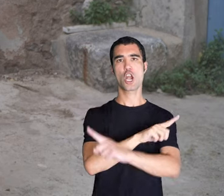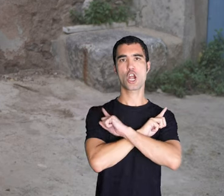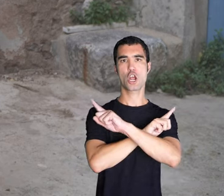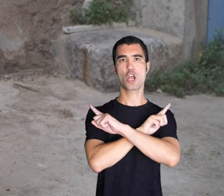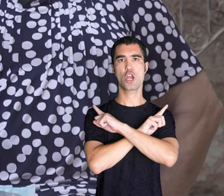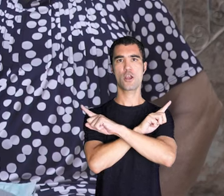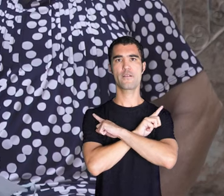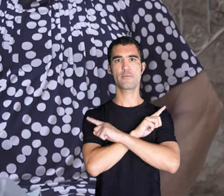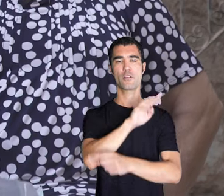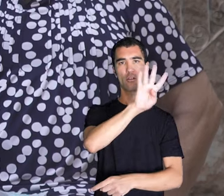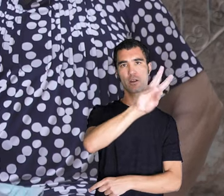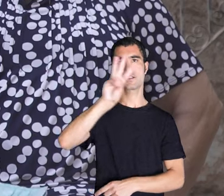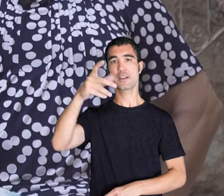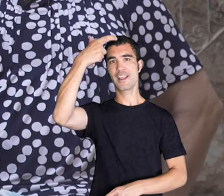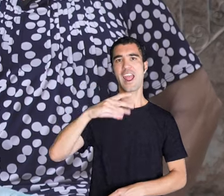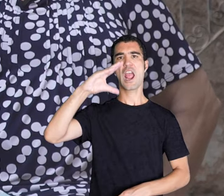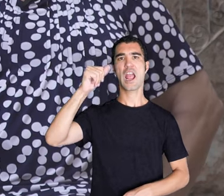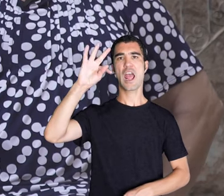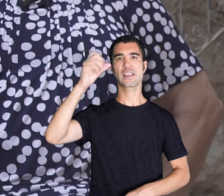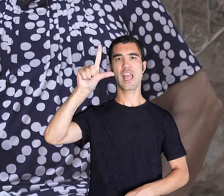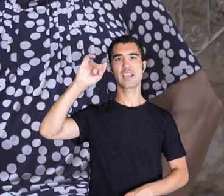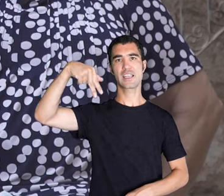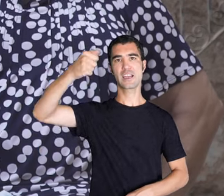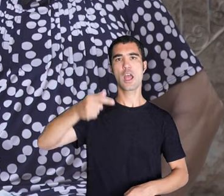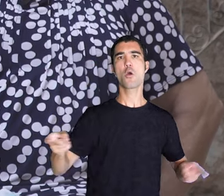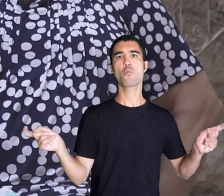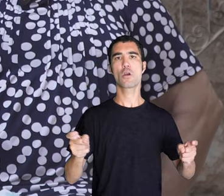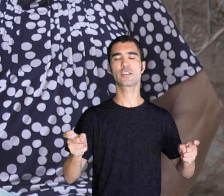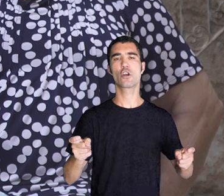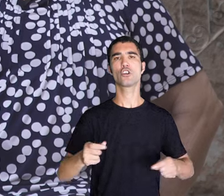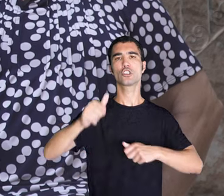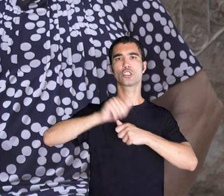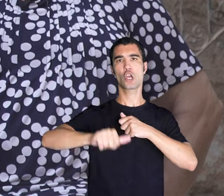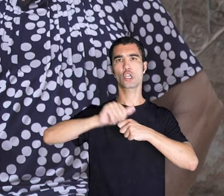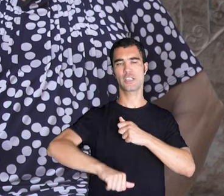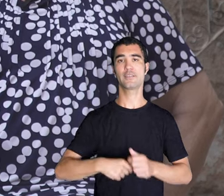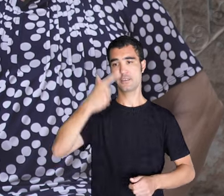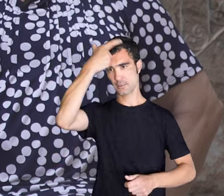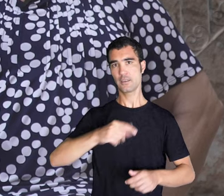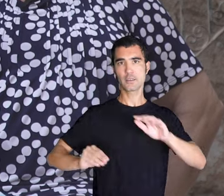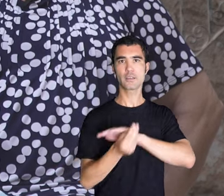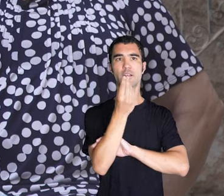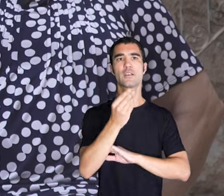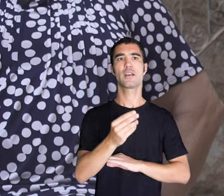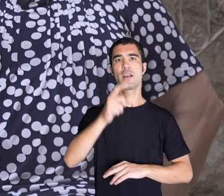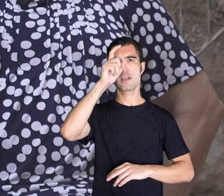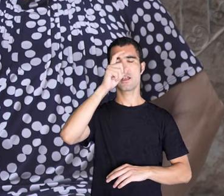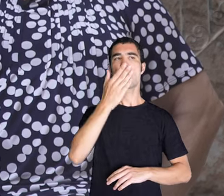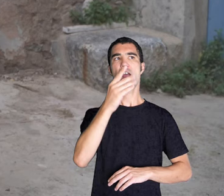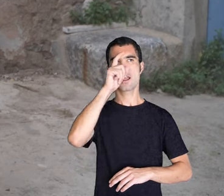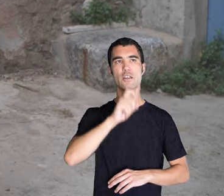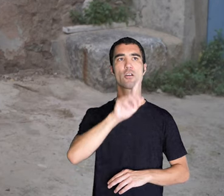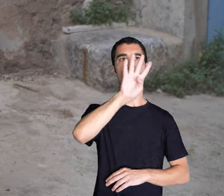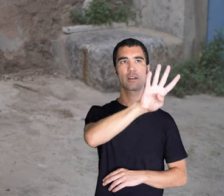el novembre del 43. Som la Catalina Monà, d'Esport de Solla, i vaig néixer l'any 43, dia 9 de